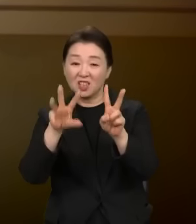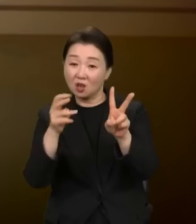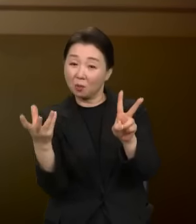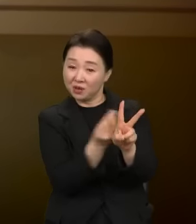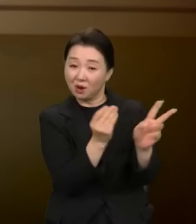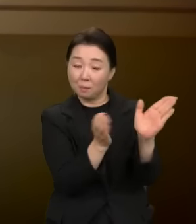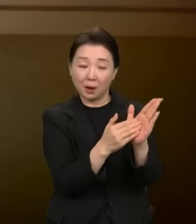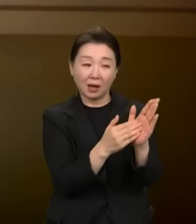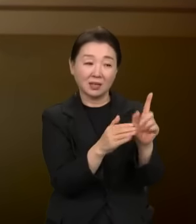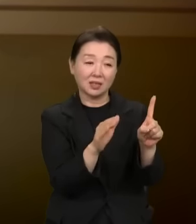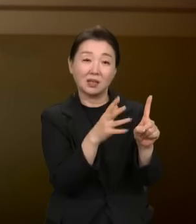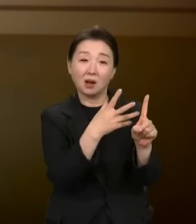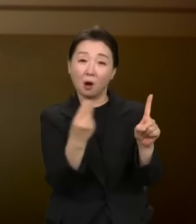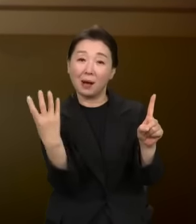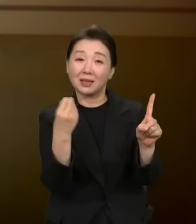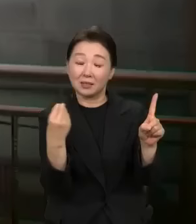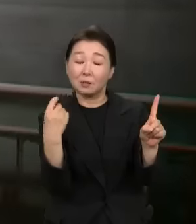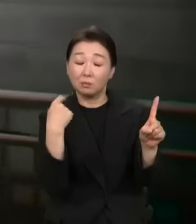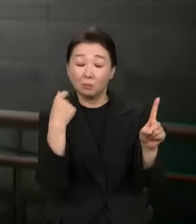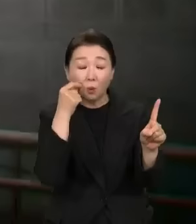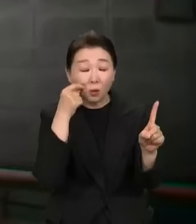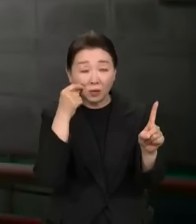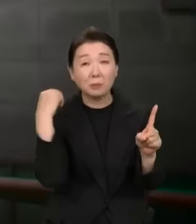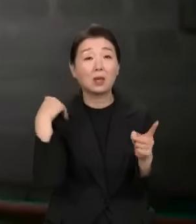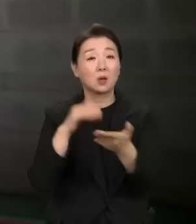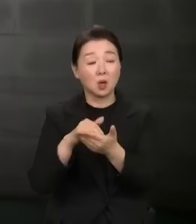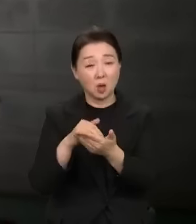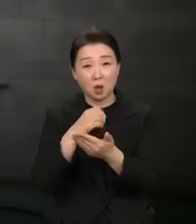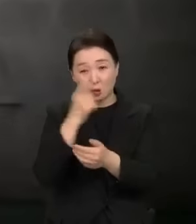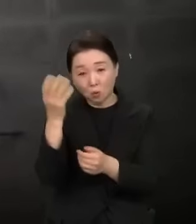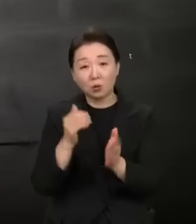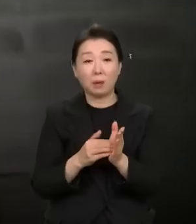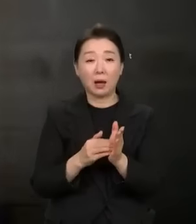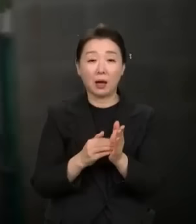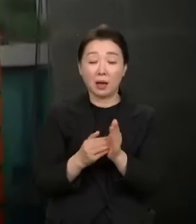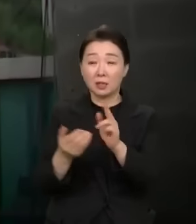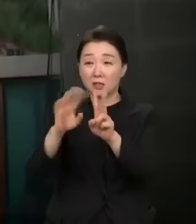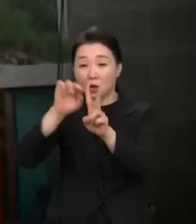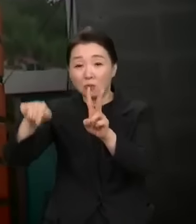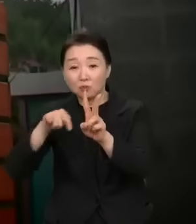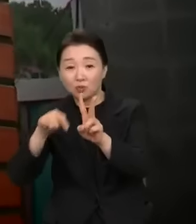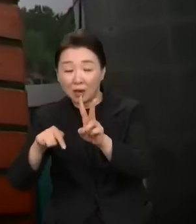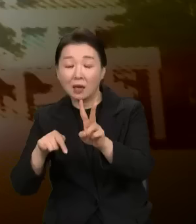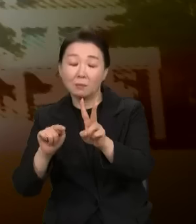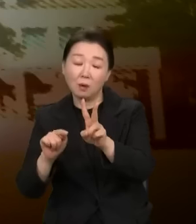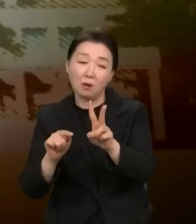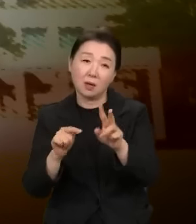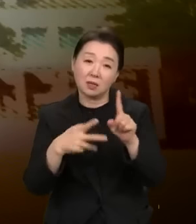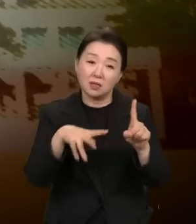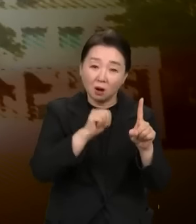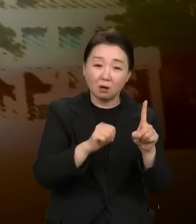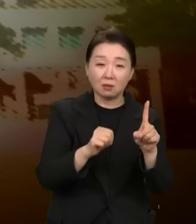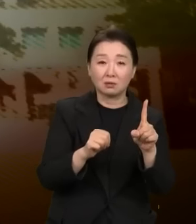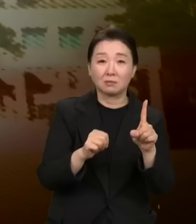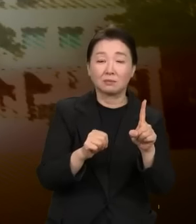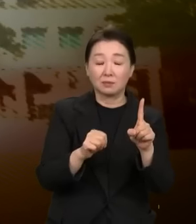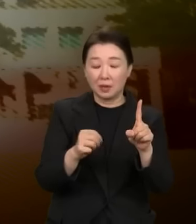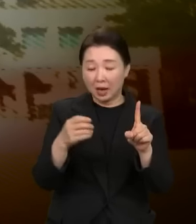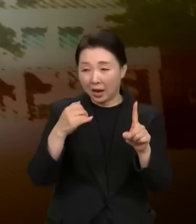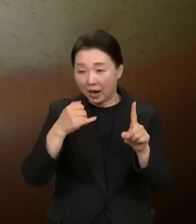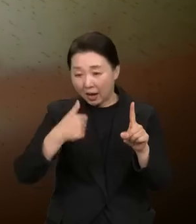1억 원을 못 받았다며 고소했습니다. 그런데 강 씨가 2억 원 가운데 1억 원은 안동 지역재력가 조모 씨가 아들